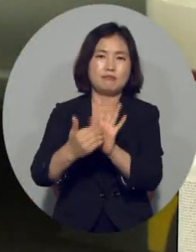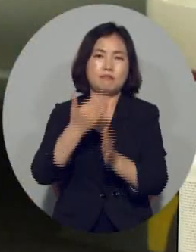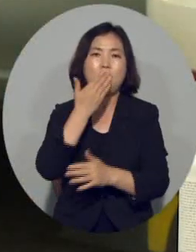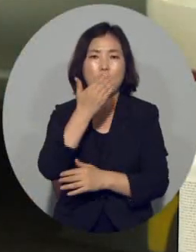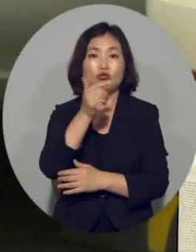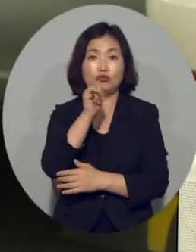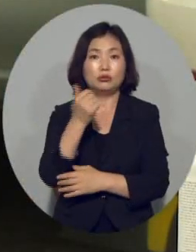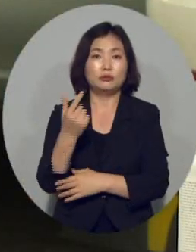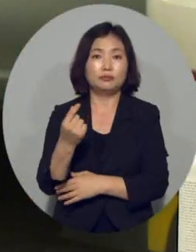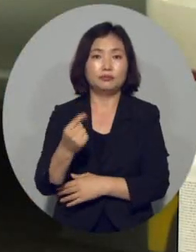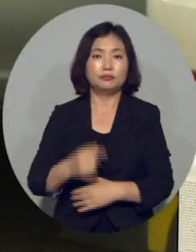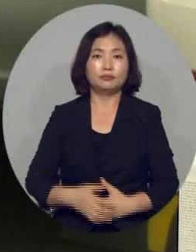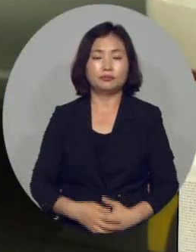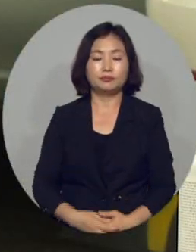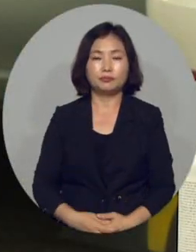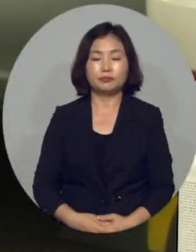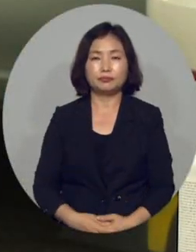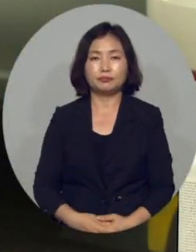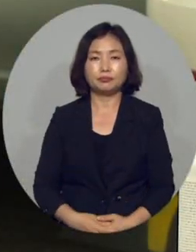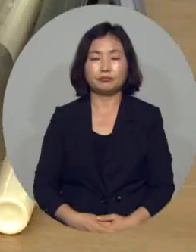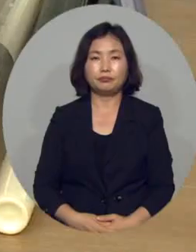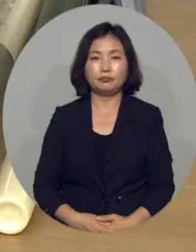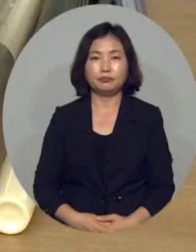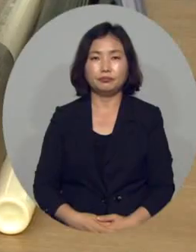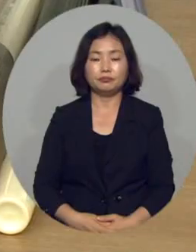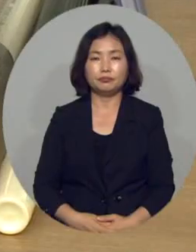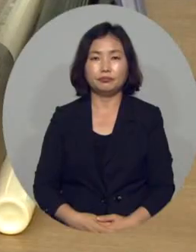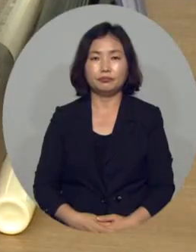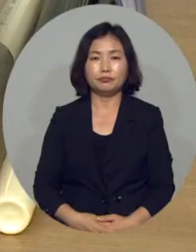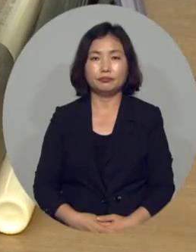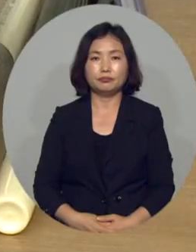방법입니다 아 mbc 뉴스 소재 아닙니다